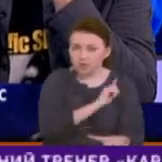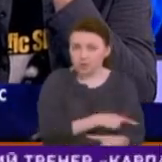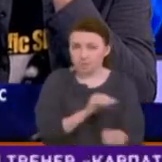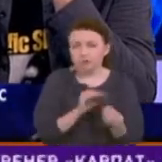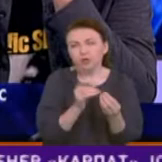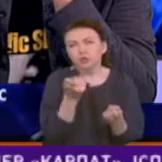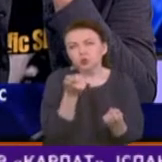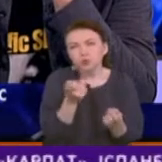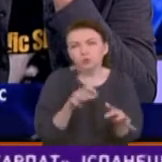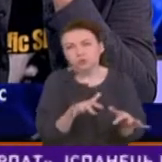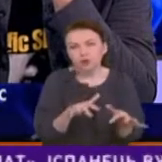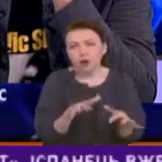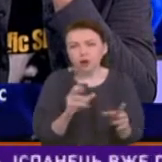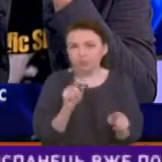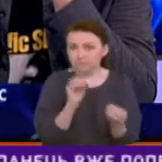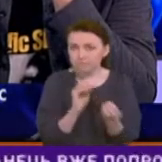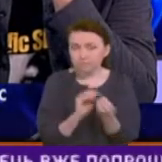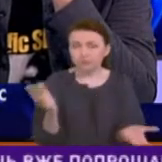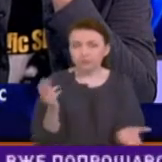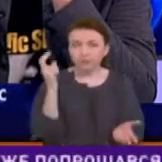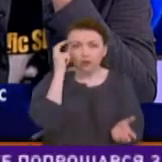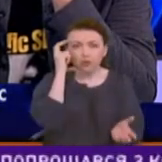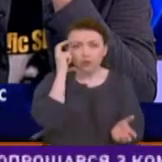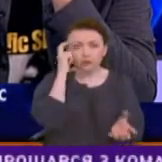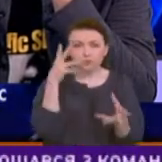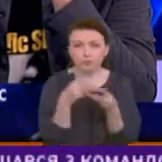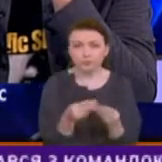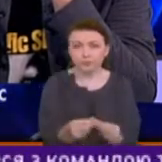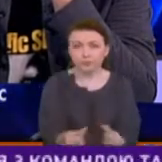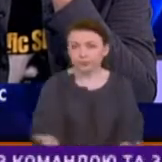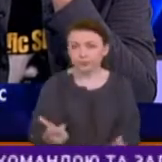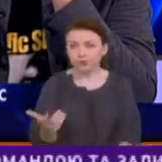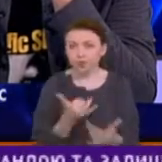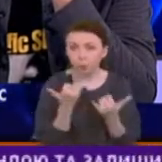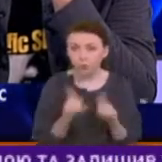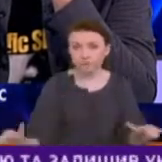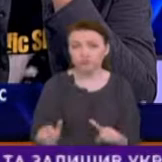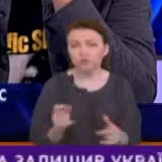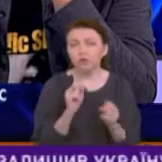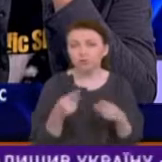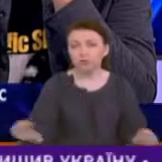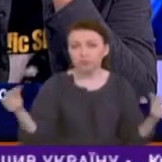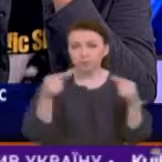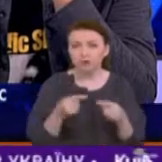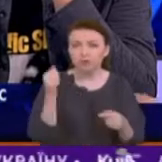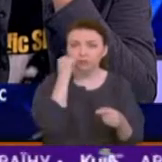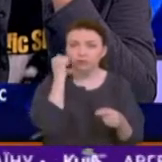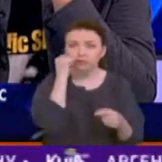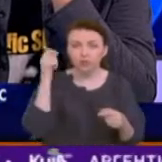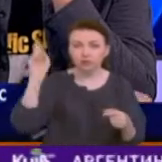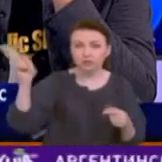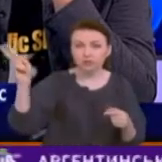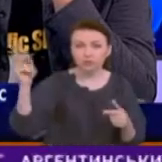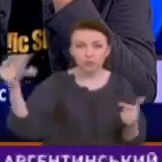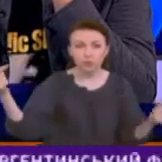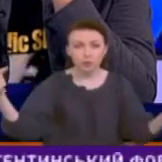так похитнулся, а Киевский перестает существовать. Вы знаете, как-то совпадает с Москвой и